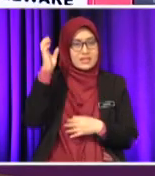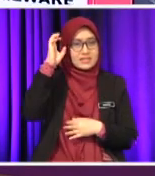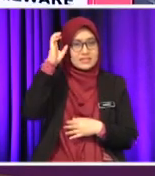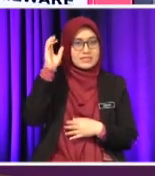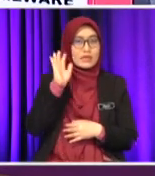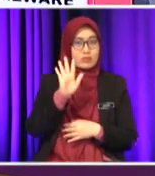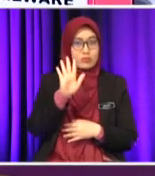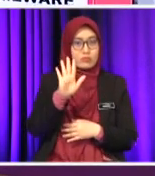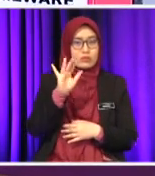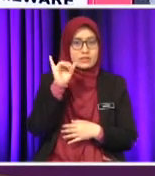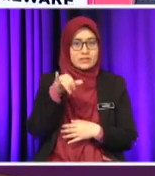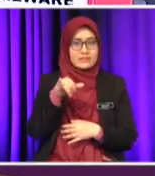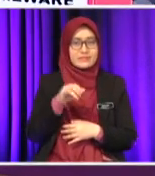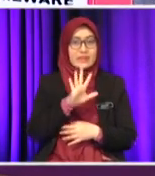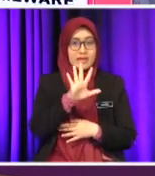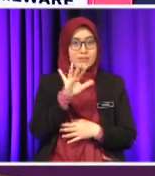sini